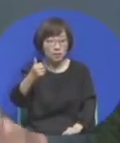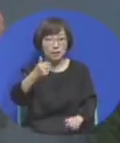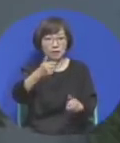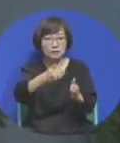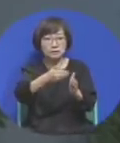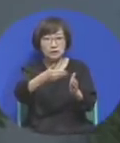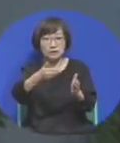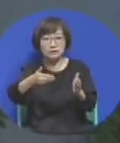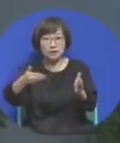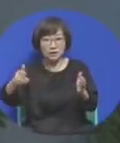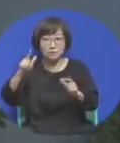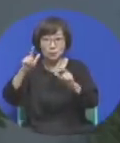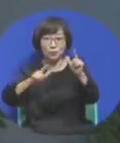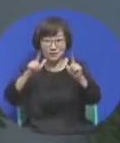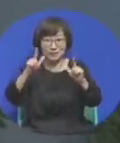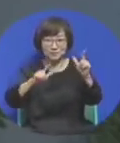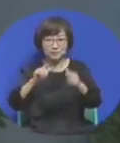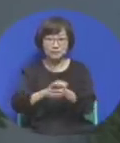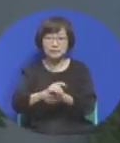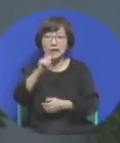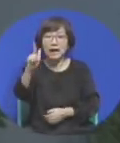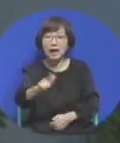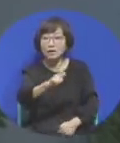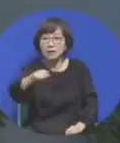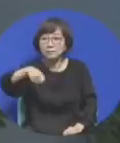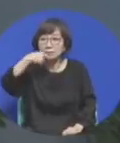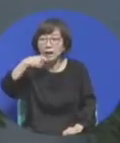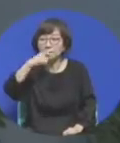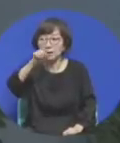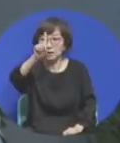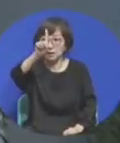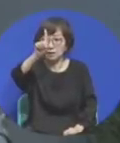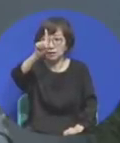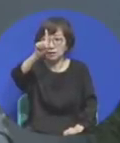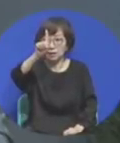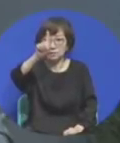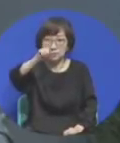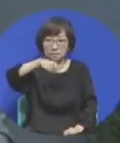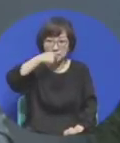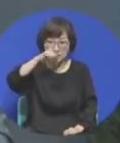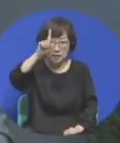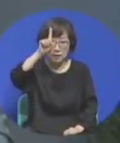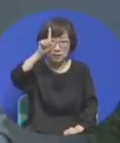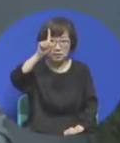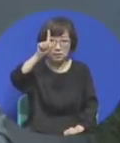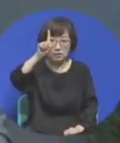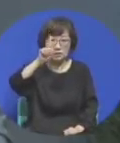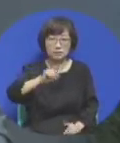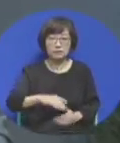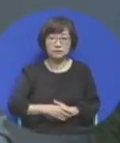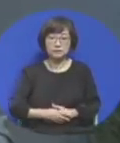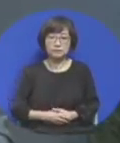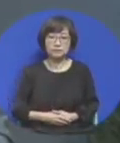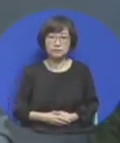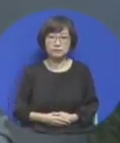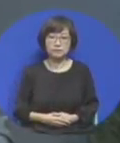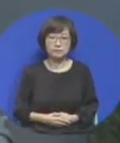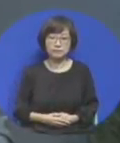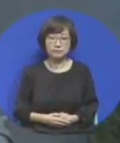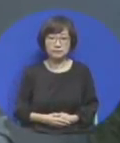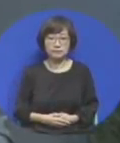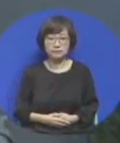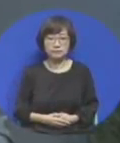pass. 하루에 그냥 식사는 딱 한 끼. And they only eat one meal a day. 그러니까 이제